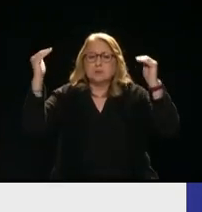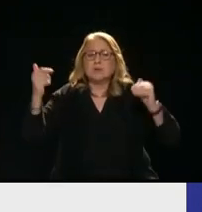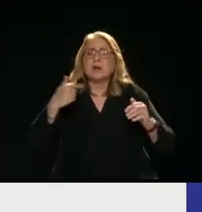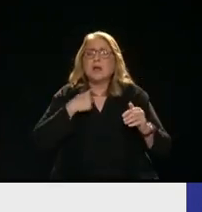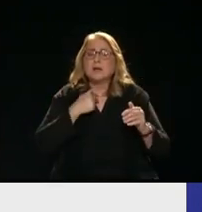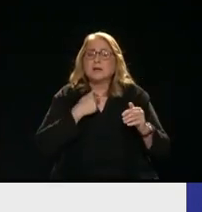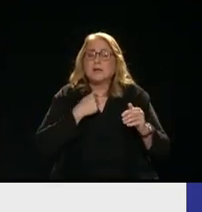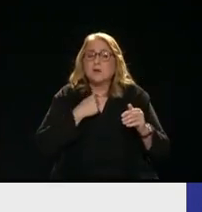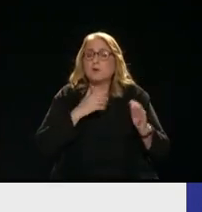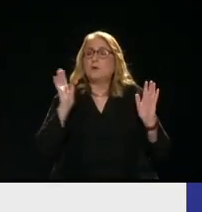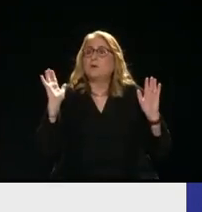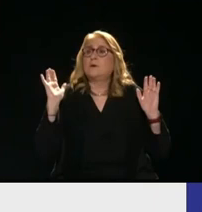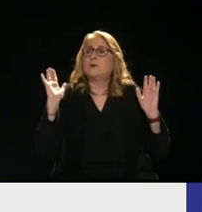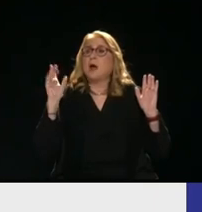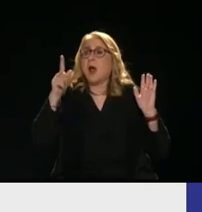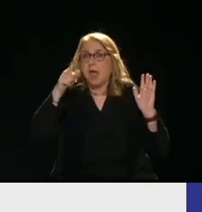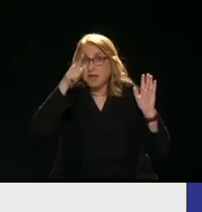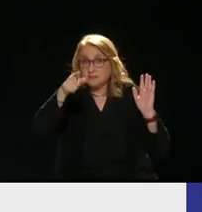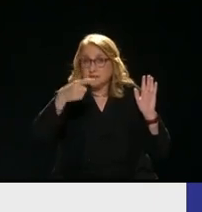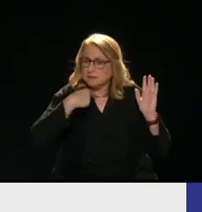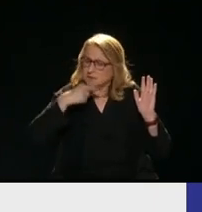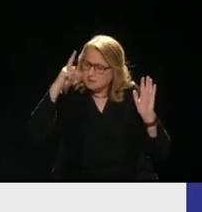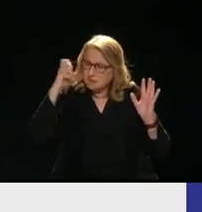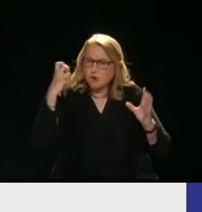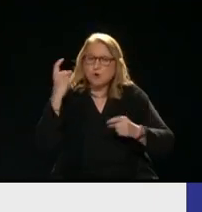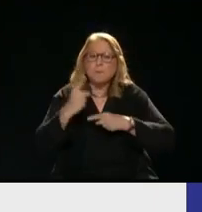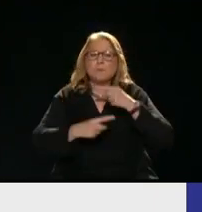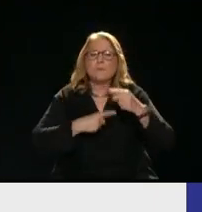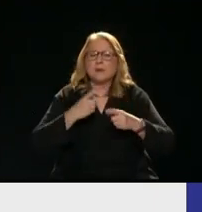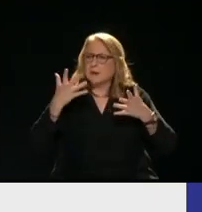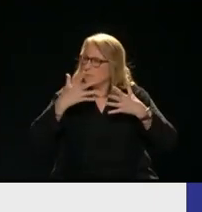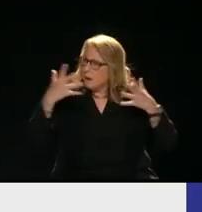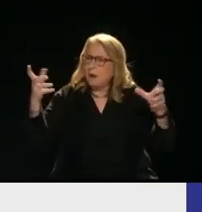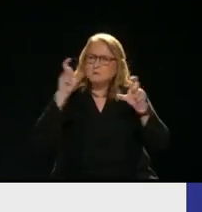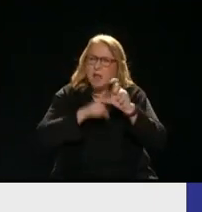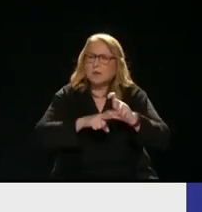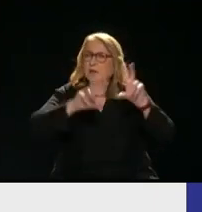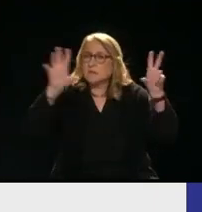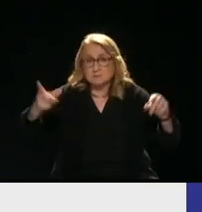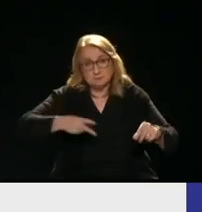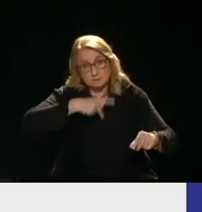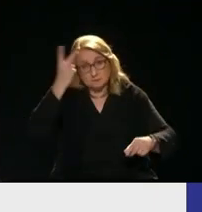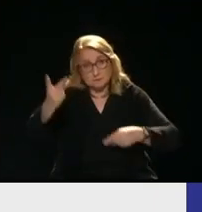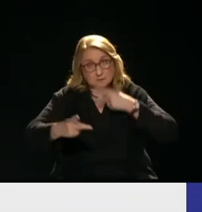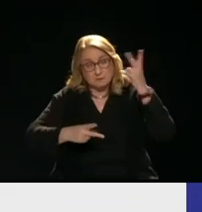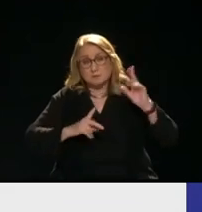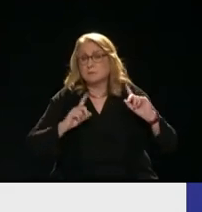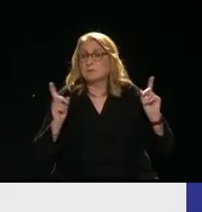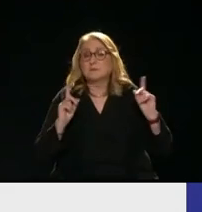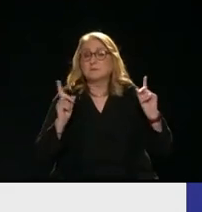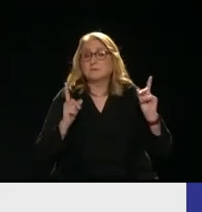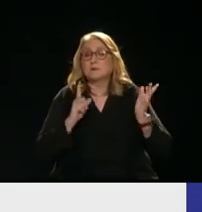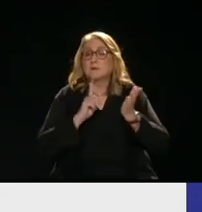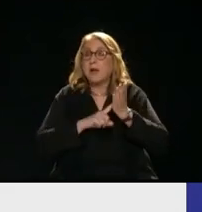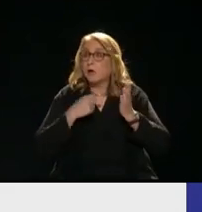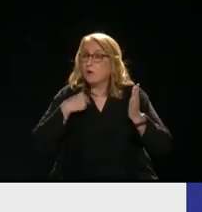αλλά δεν μπορείς να πας στη χώρα όπως θέλεις ακόμα και χώρες που είναι μαγαζιά είναι εταιρείες που όλες είναι δ δεν μπαίνεις σε καμία χώρα αν δεν έχεις βίζα και αν